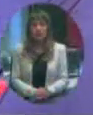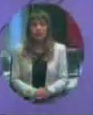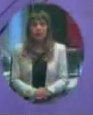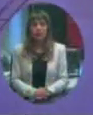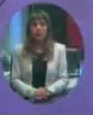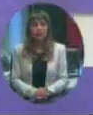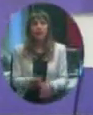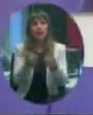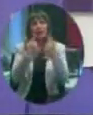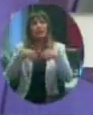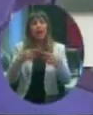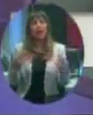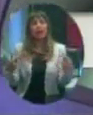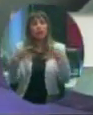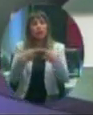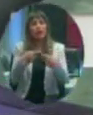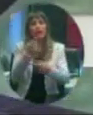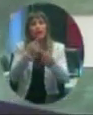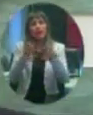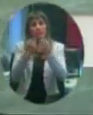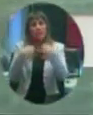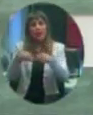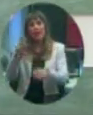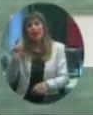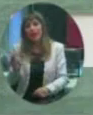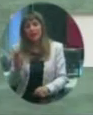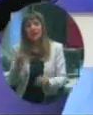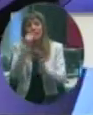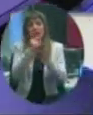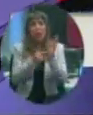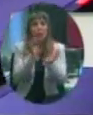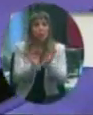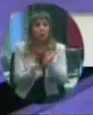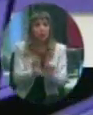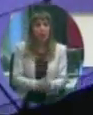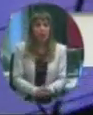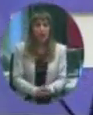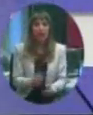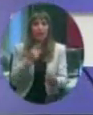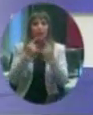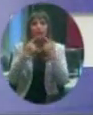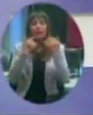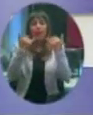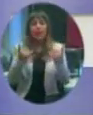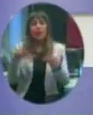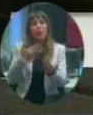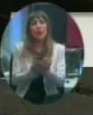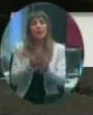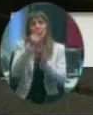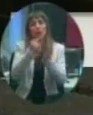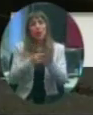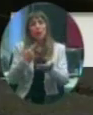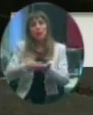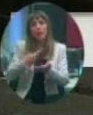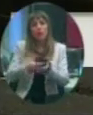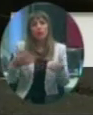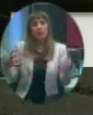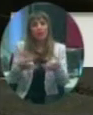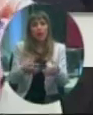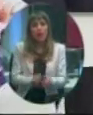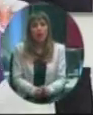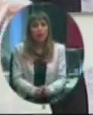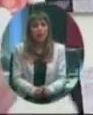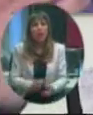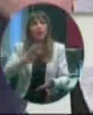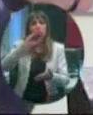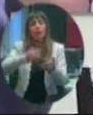הוועדה המשותפת לוועדת הכנסת וועדת חוקה חוק ומשפט דנה היום בהצעת חוק מימון המפלגות. לאחר אישורו בקריאה